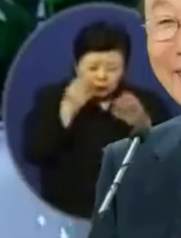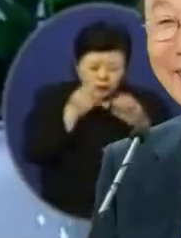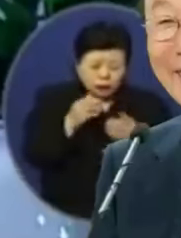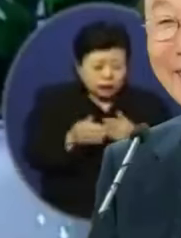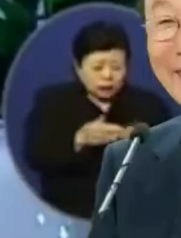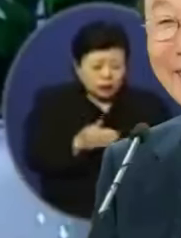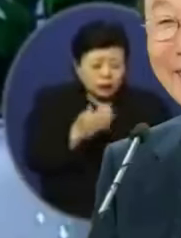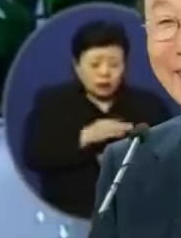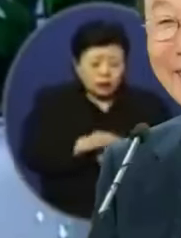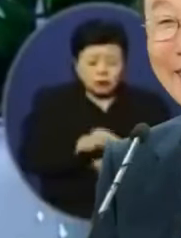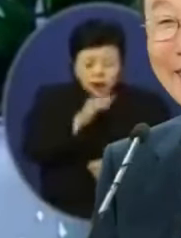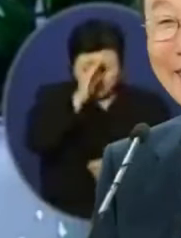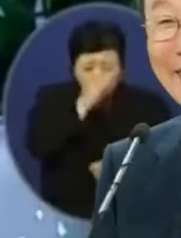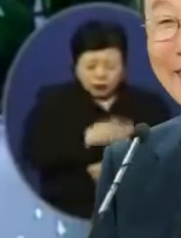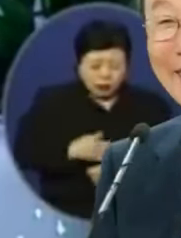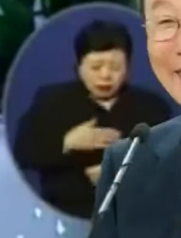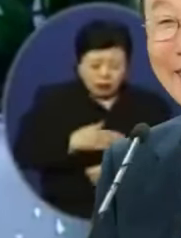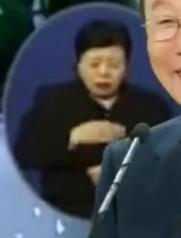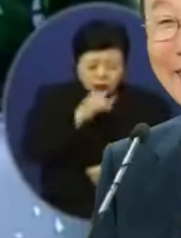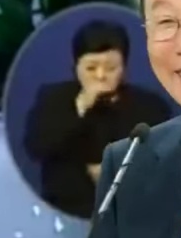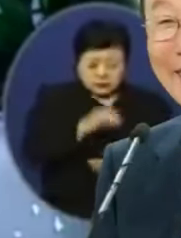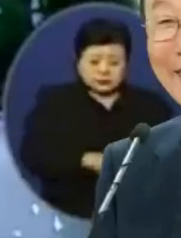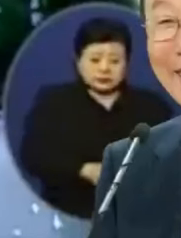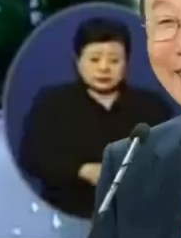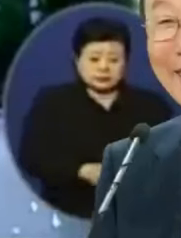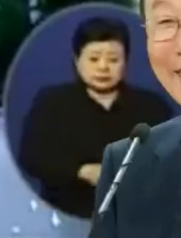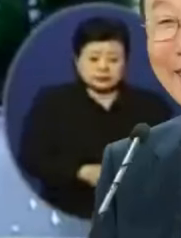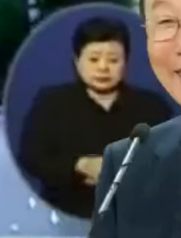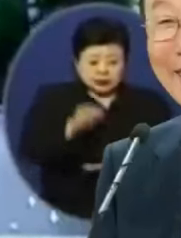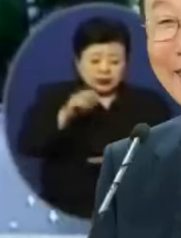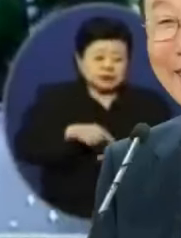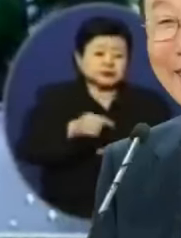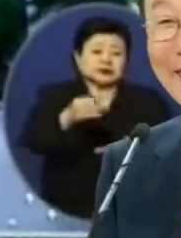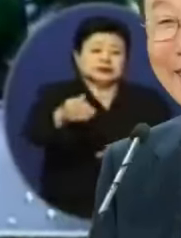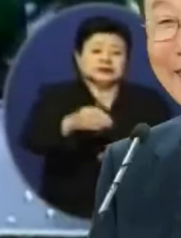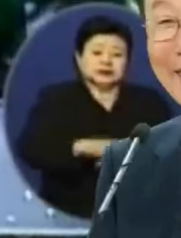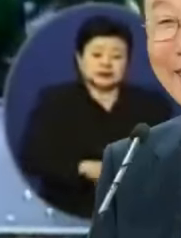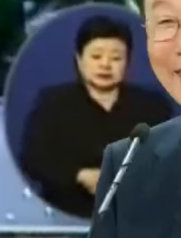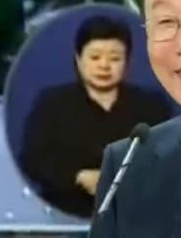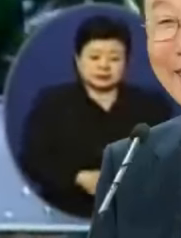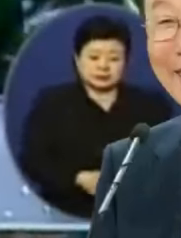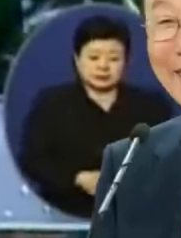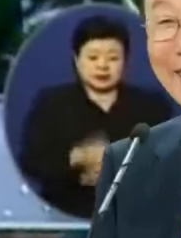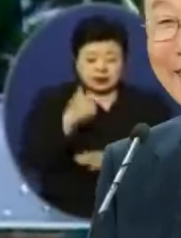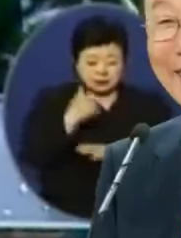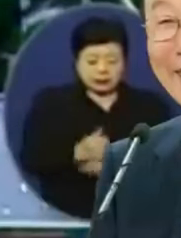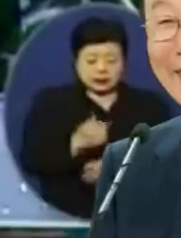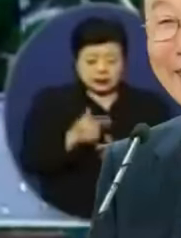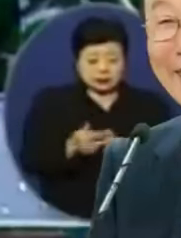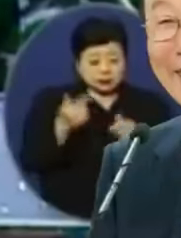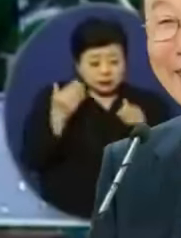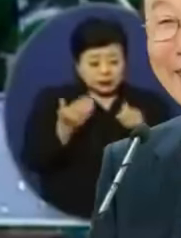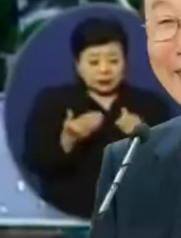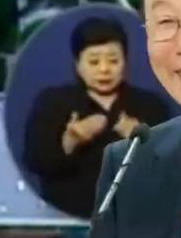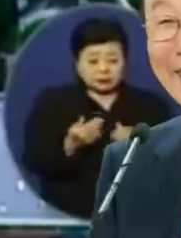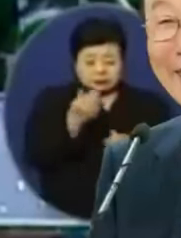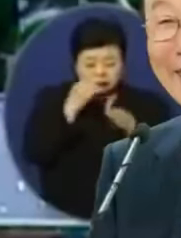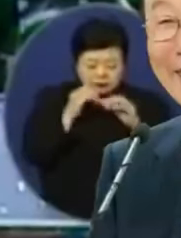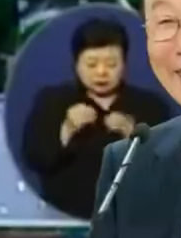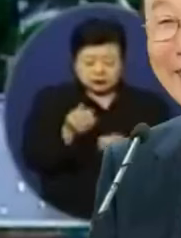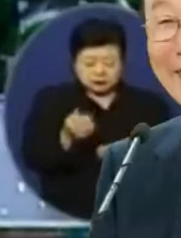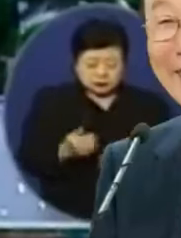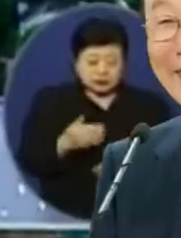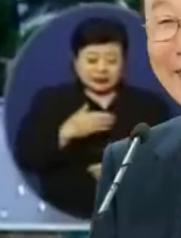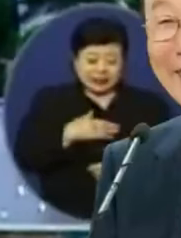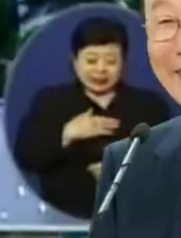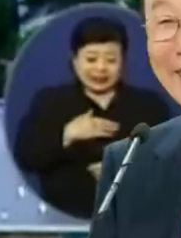겪었고 육체의 괴로움도 형언할 수 없었습니다. 대가를 지불했습니다. 마지막으로 예수님께서 숨이 끊어지기 전에